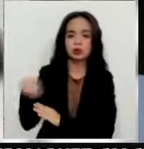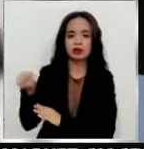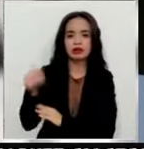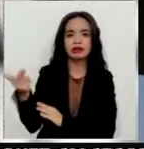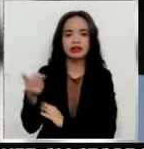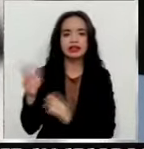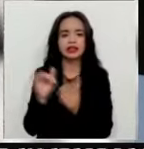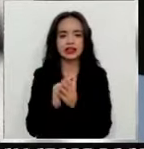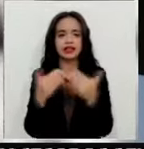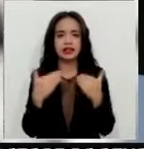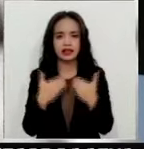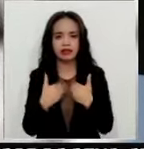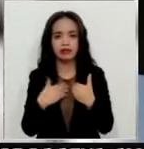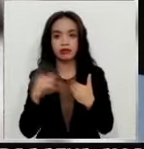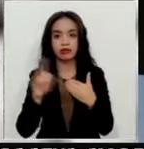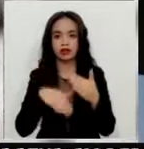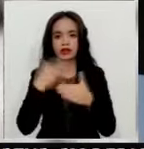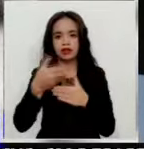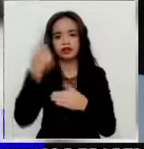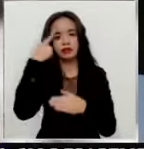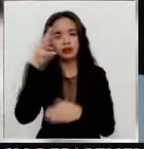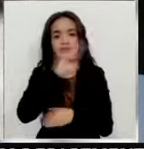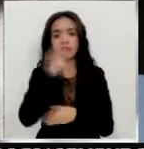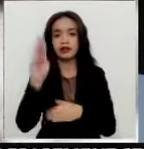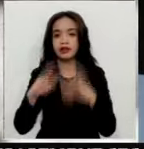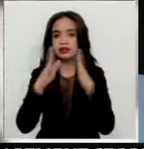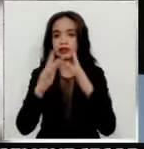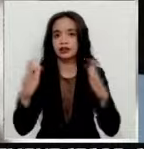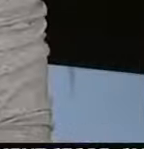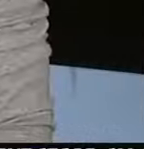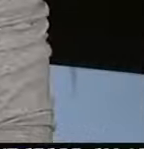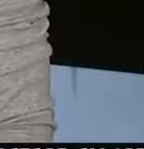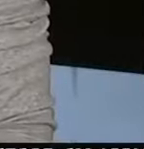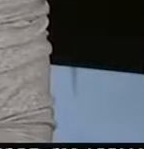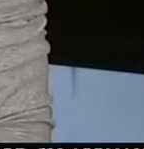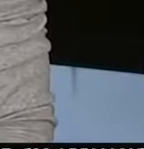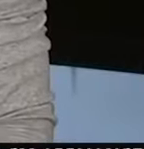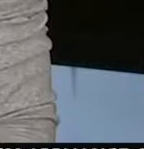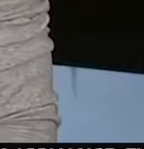sa kanilang upcoming MMFF entry film na When I Met You in Tokyo.